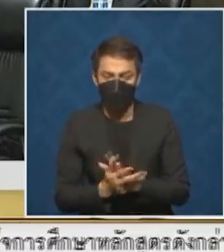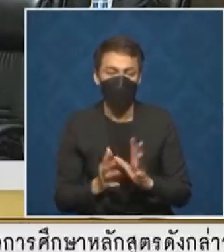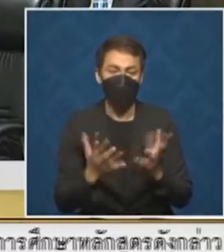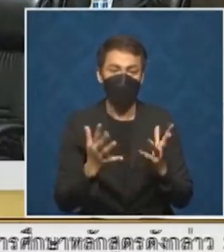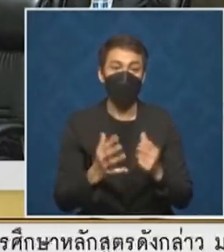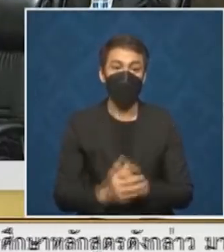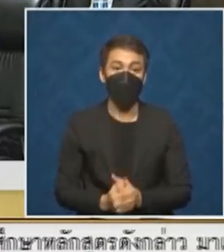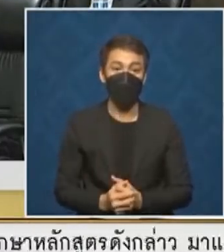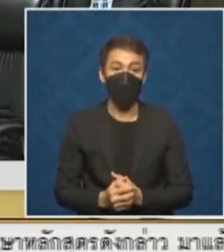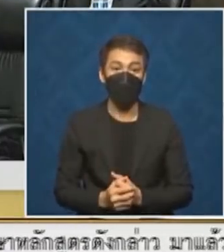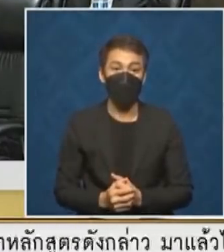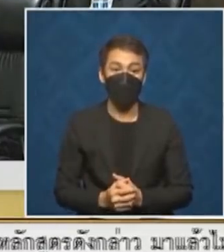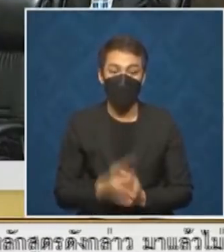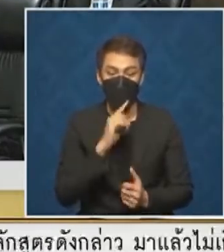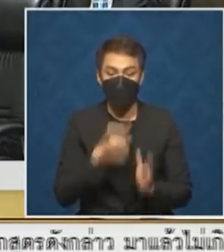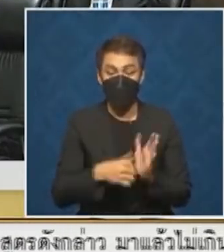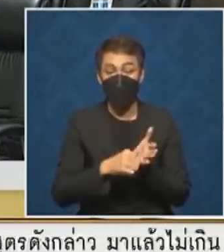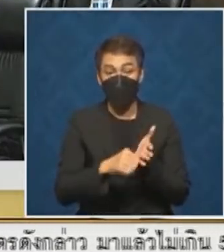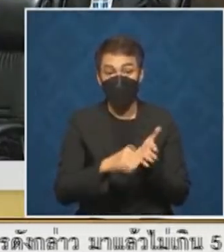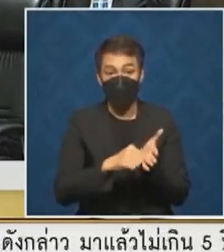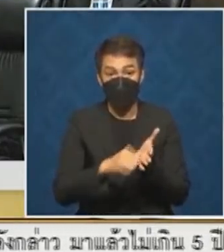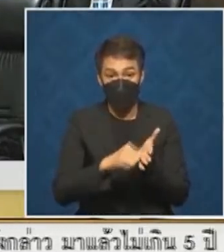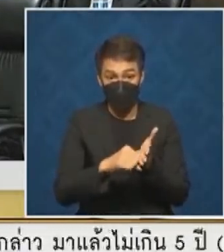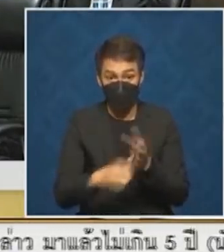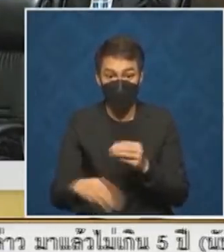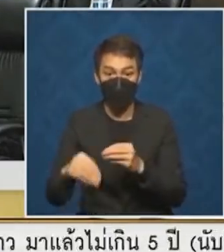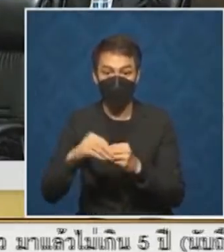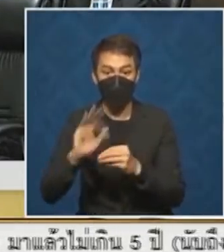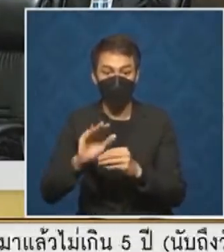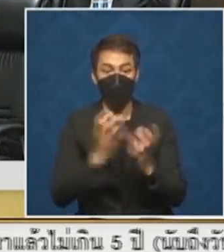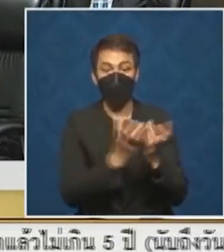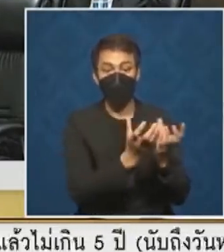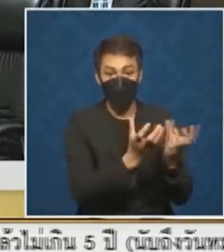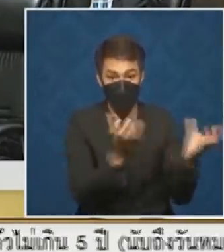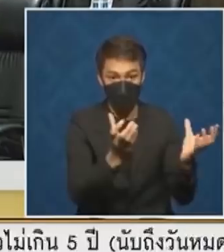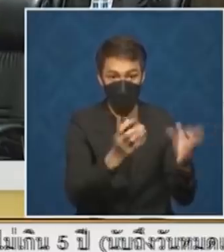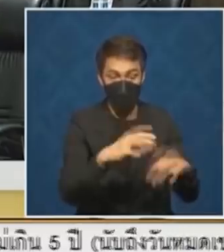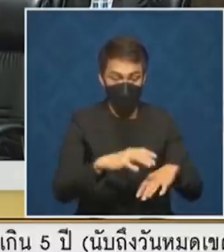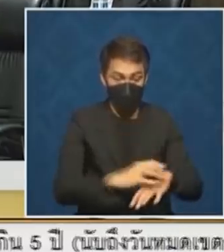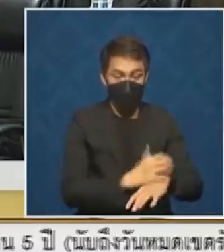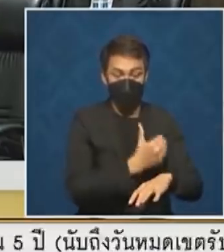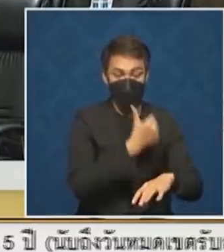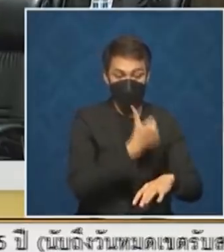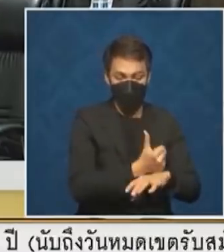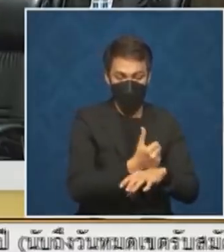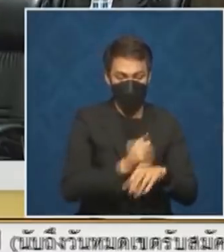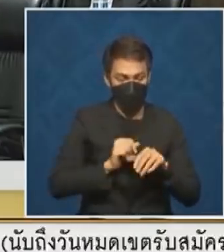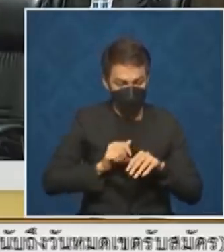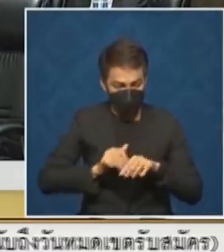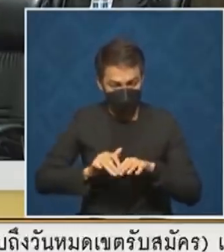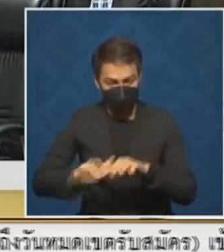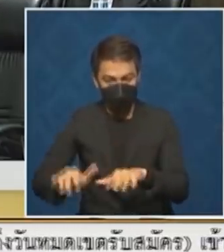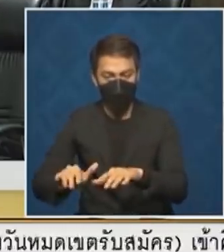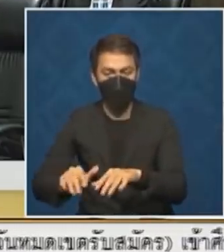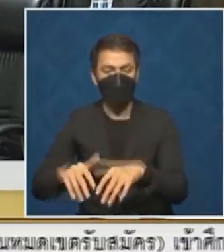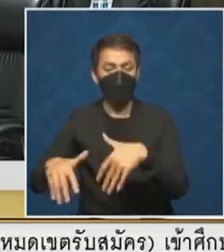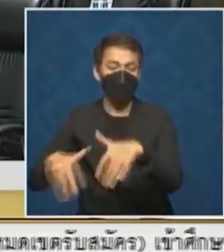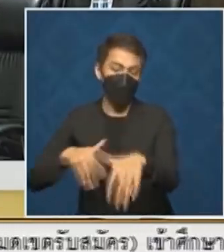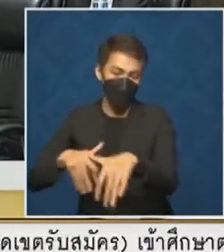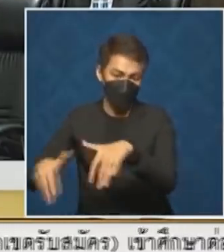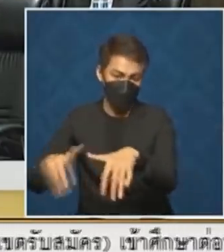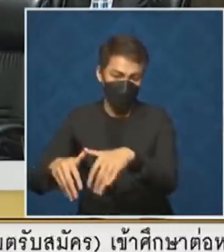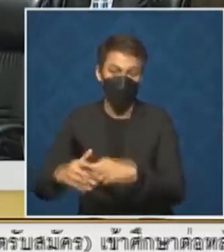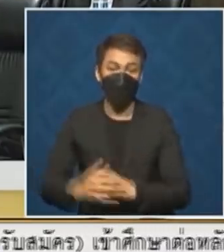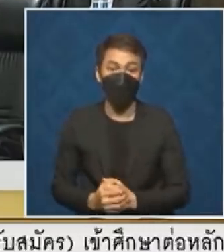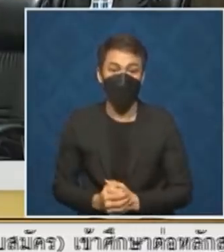นและเราอยากเห็นการแผงสอนในสภาของพระรามองค์นี้มากแต่ชีวิตนี้ไม่เคยเห็นไม่เคยม